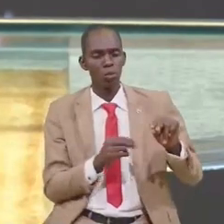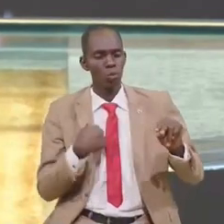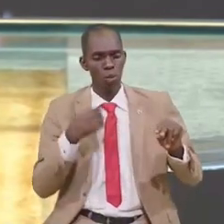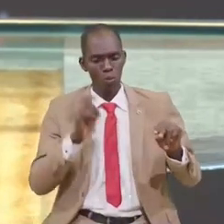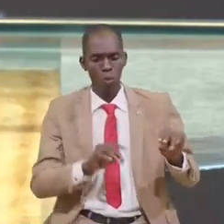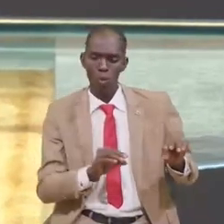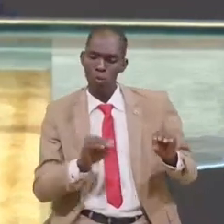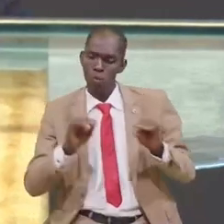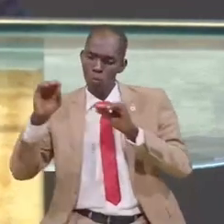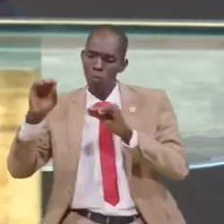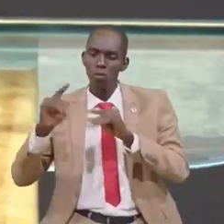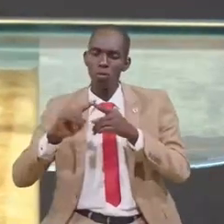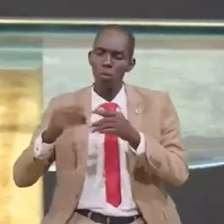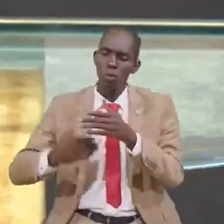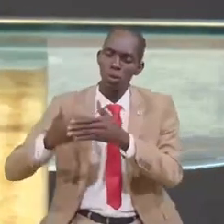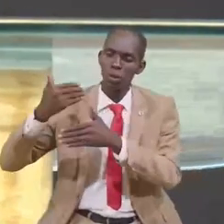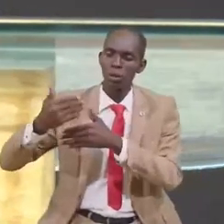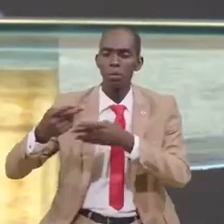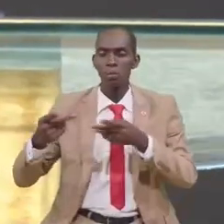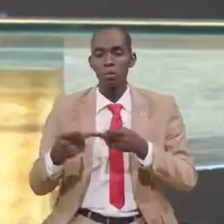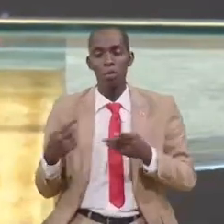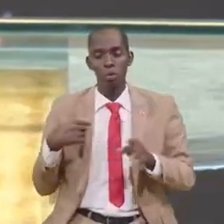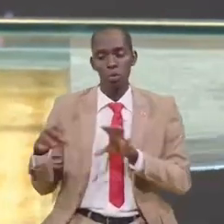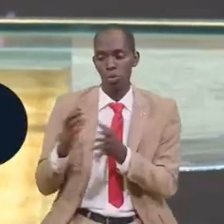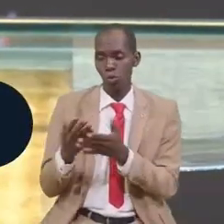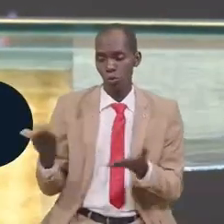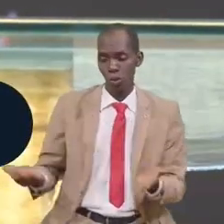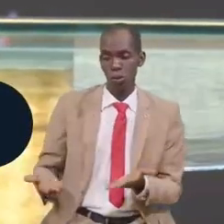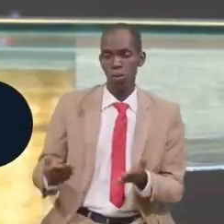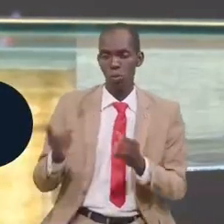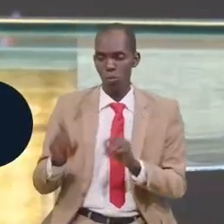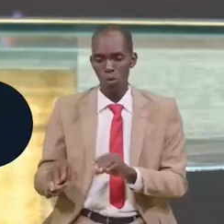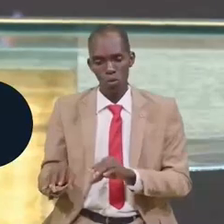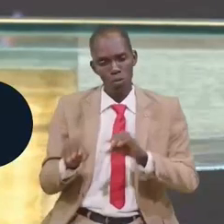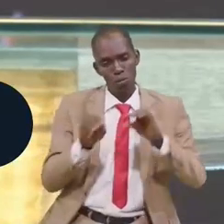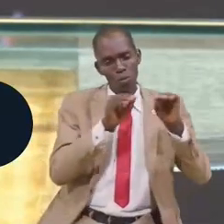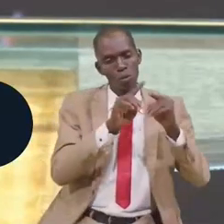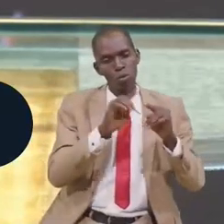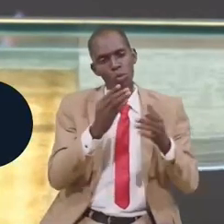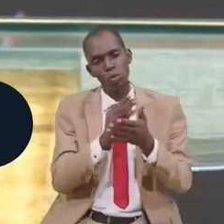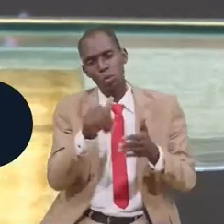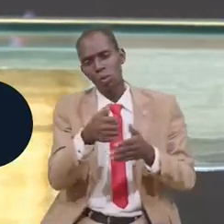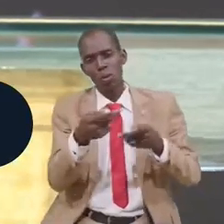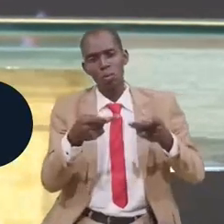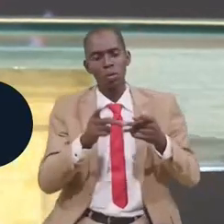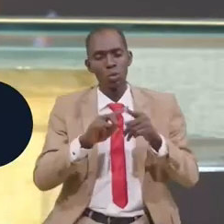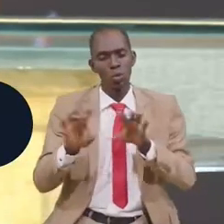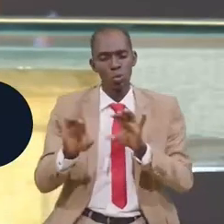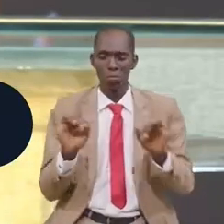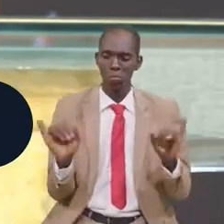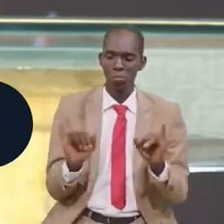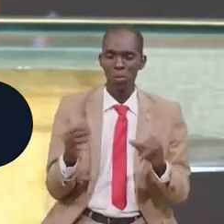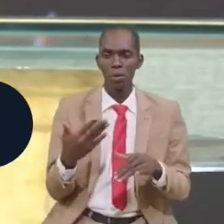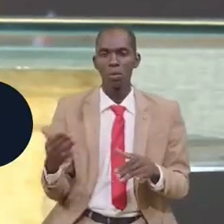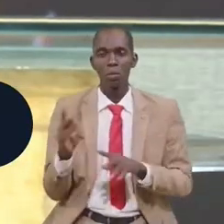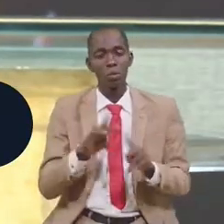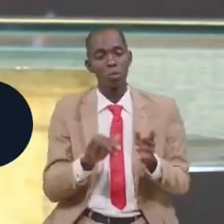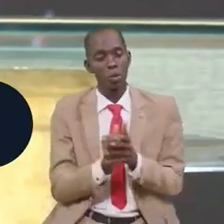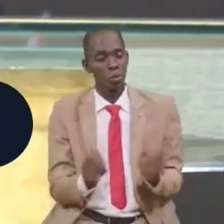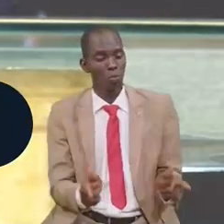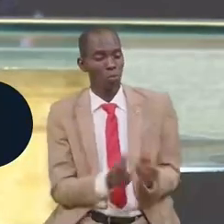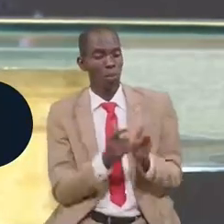dans les villes voisines. Non, c'est progressif. On fait quelque chose ici, on va ailleurs pour répéter cela. Les gens qui sont